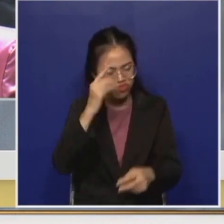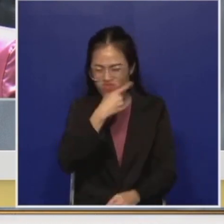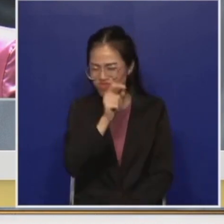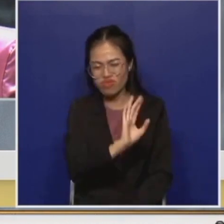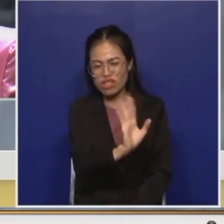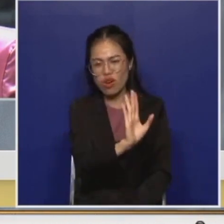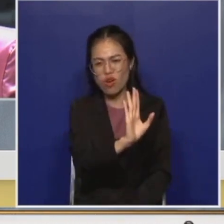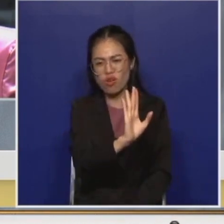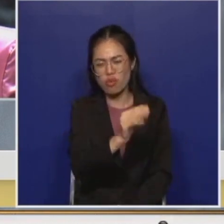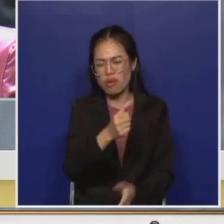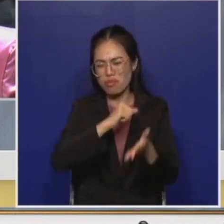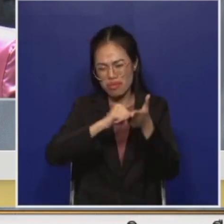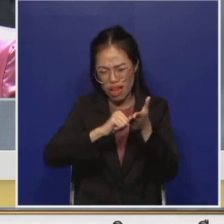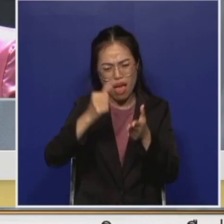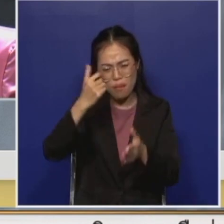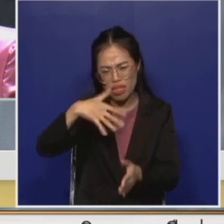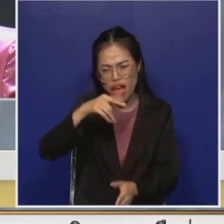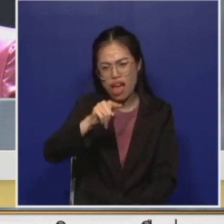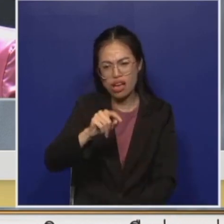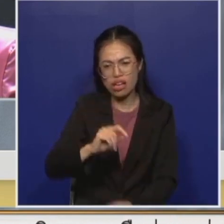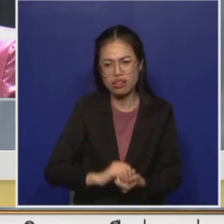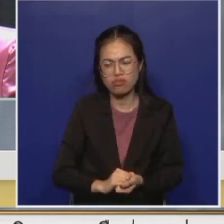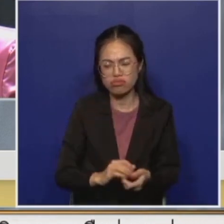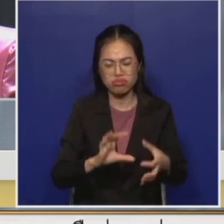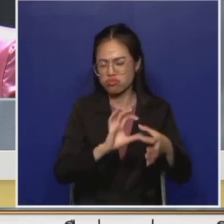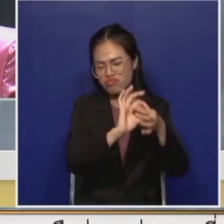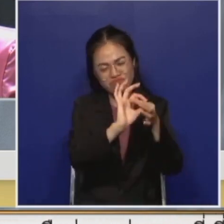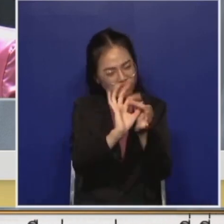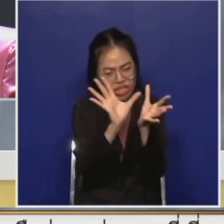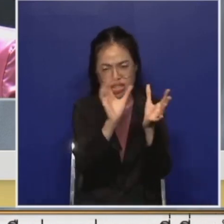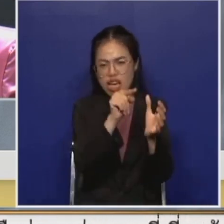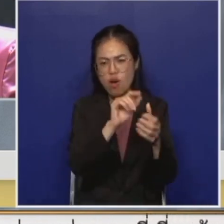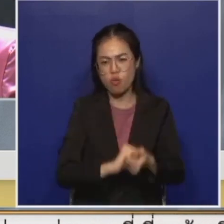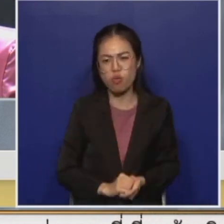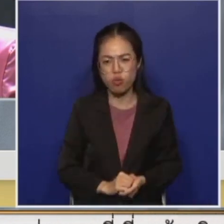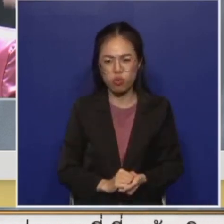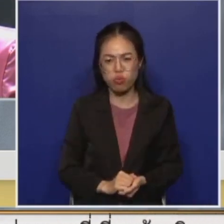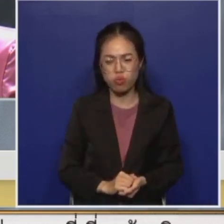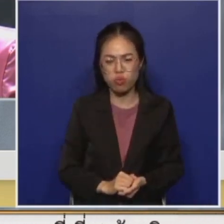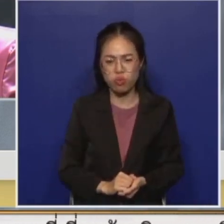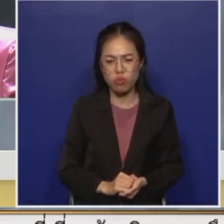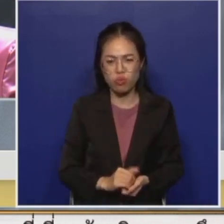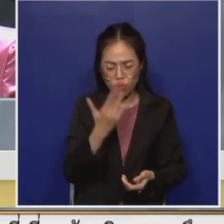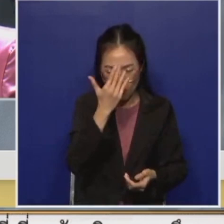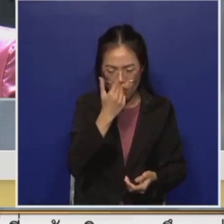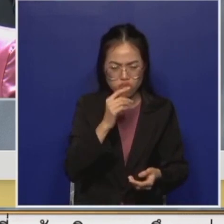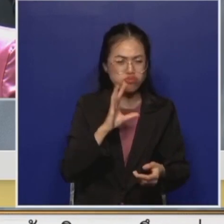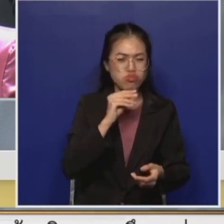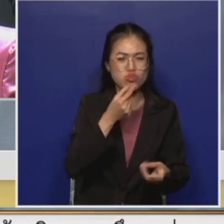็แก้ไม่ได้นั่เปปเดcatuก้ที่พูดเพียงเพื่อจะปปวองว่า